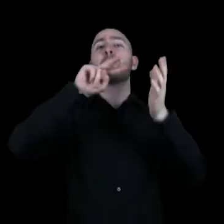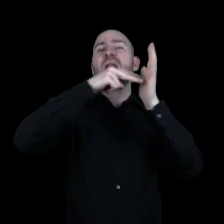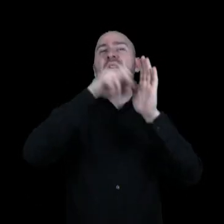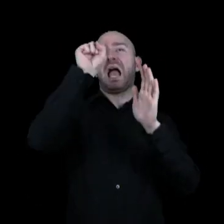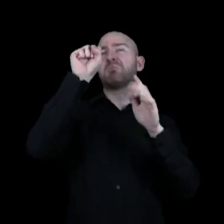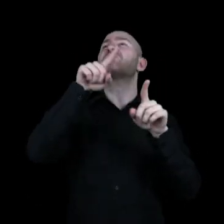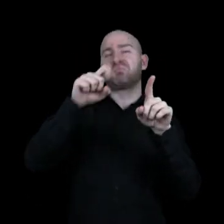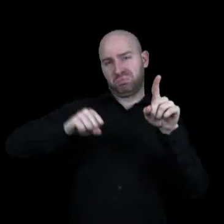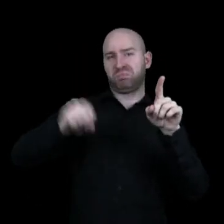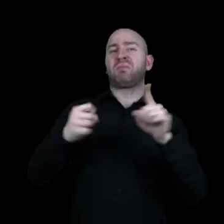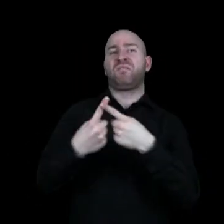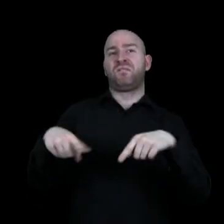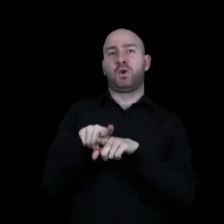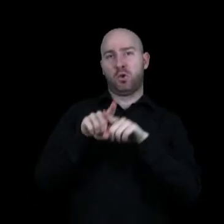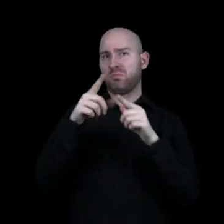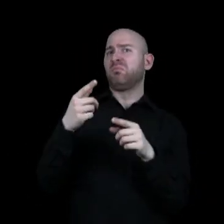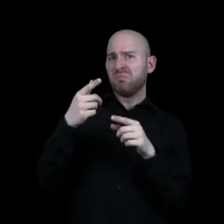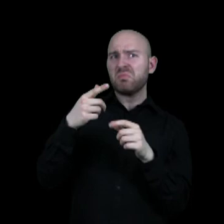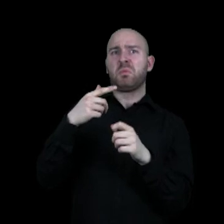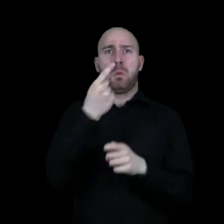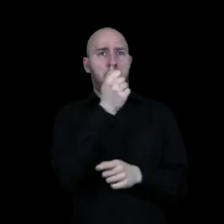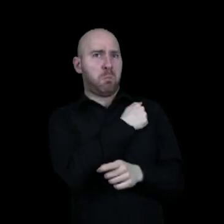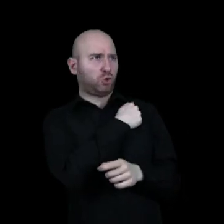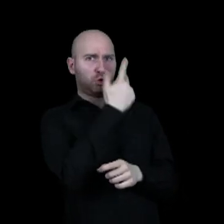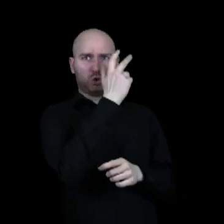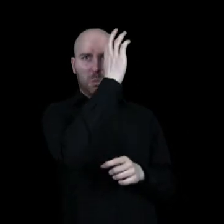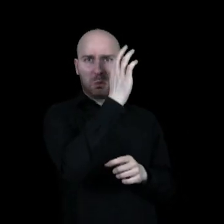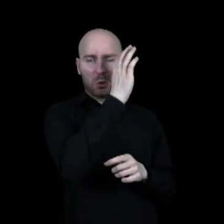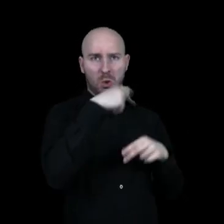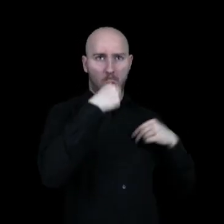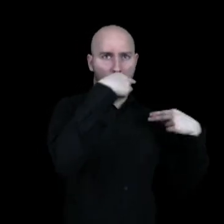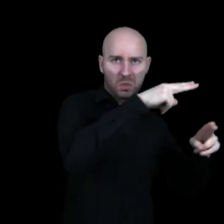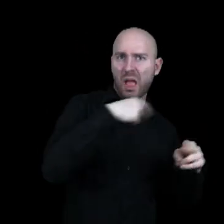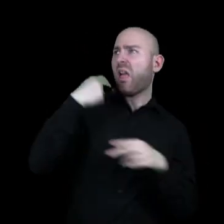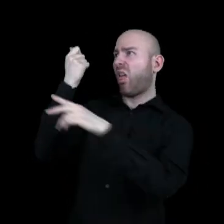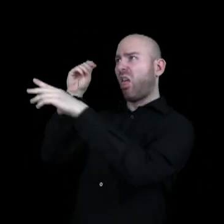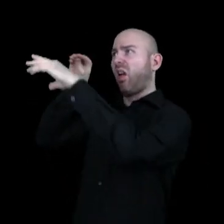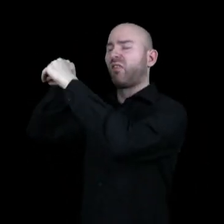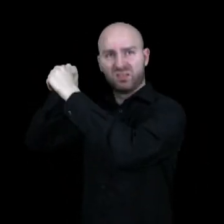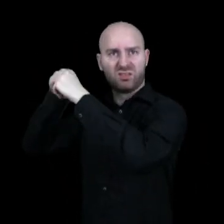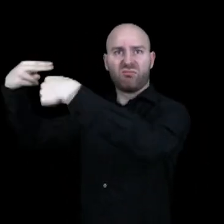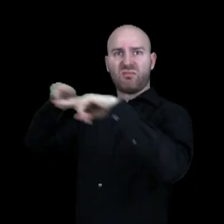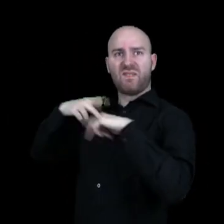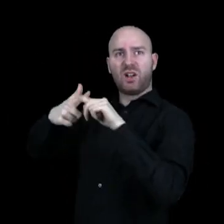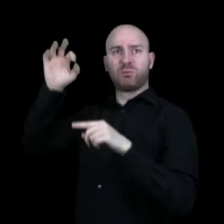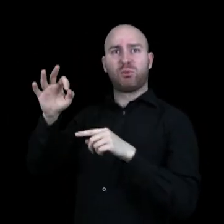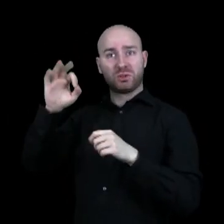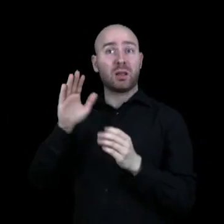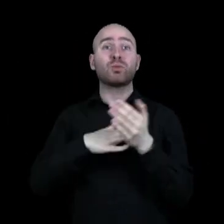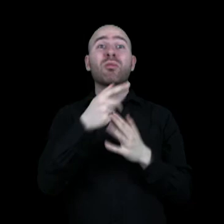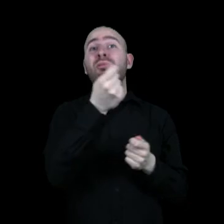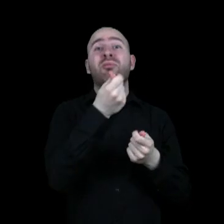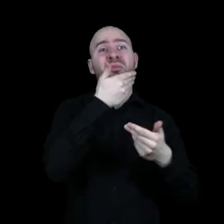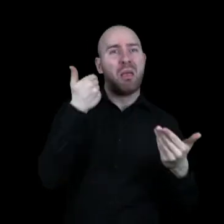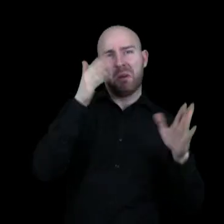Realne stopy procentowe spadają do… powiedzmy, że spadają do 3%. Jeszcze raz. Z pewnością zrealizujecie A. Jeśli macie